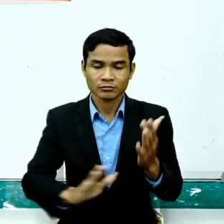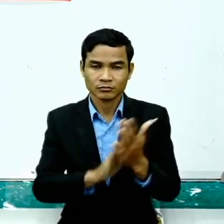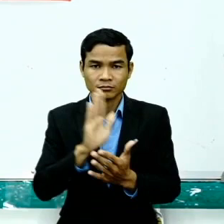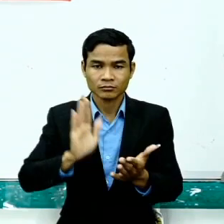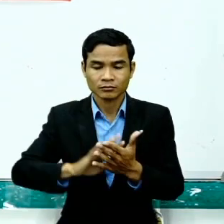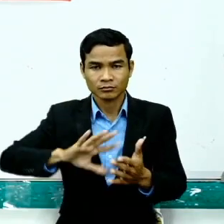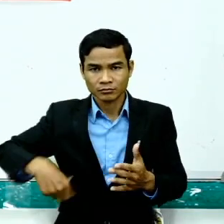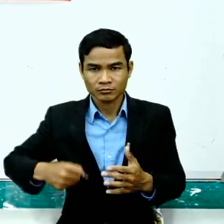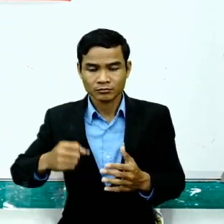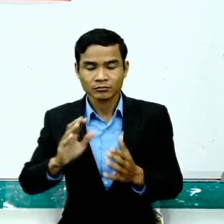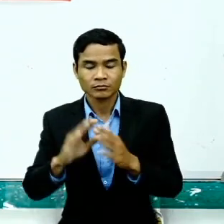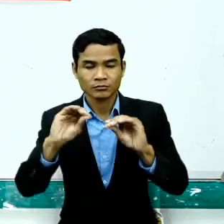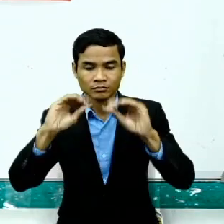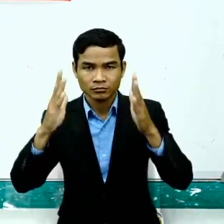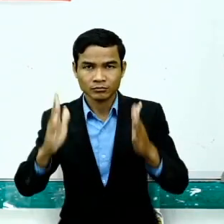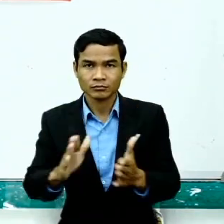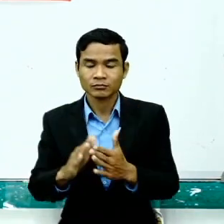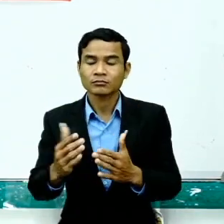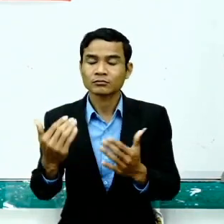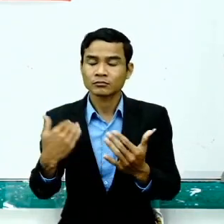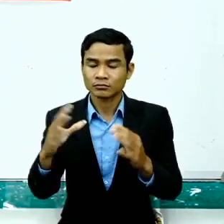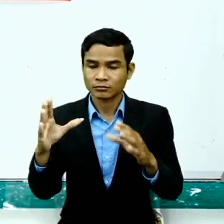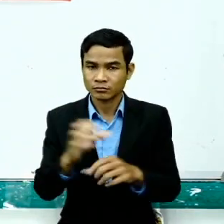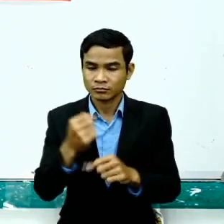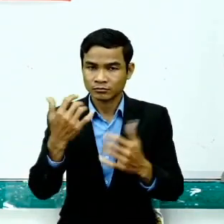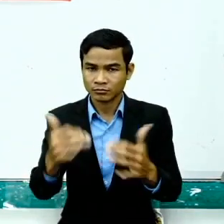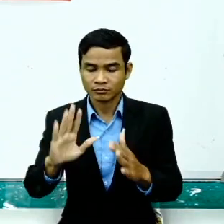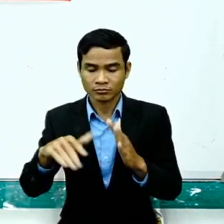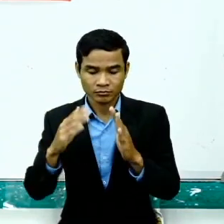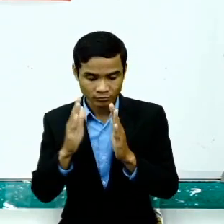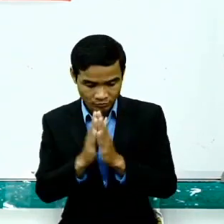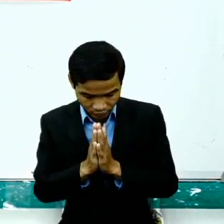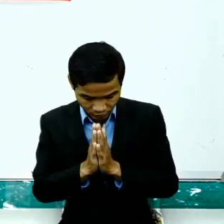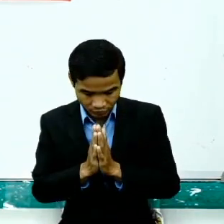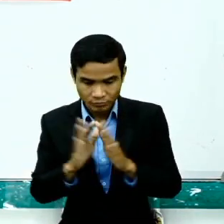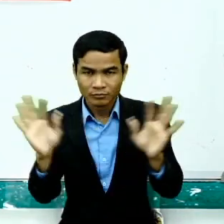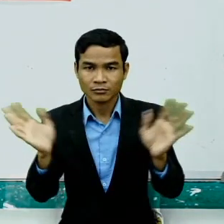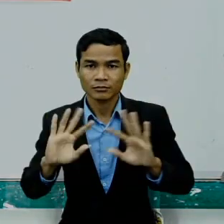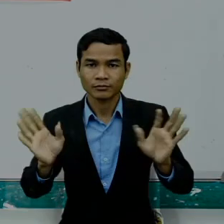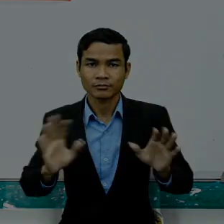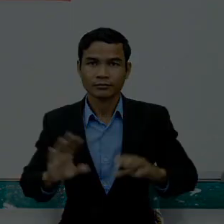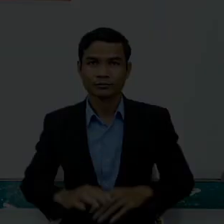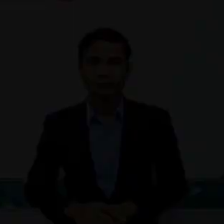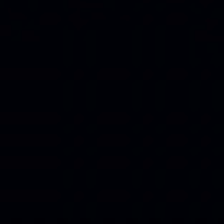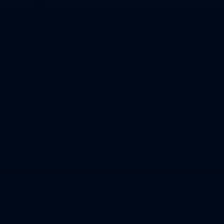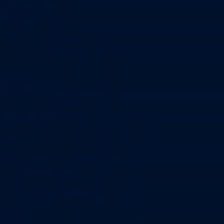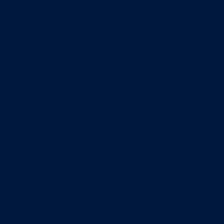khát cổng chà cả bằng riêng đập bỏ nệ trong nở bên nế chập tài bằng nét xông ọc con xông trong điệp liền.